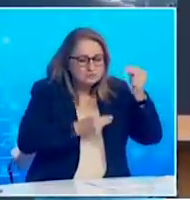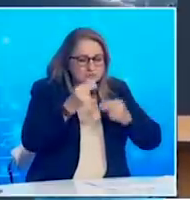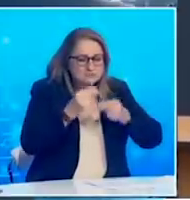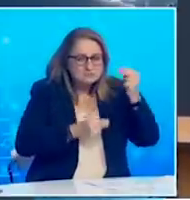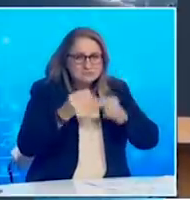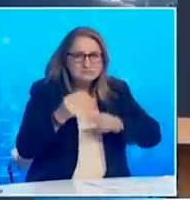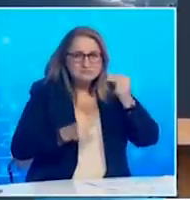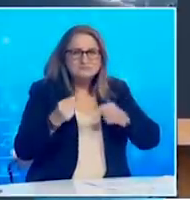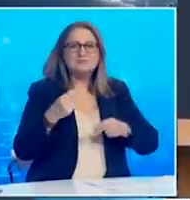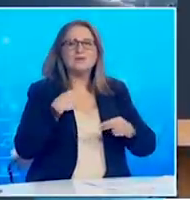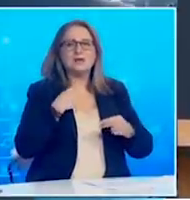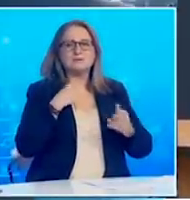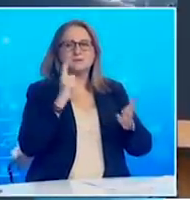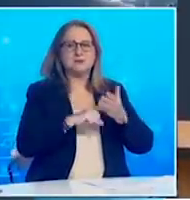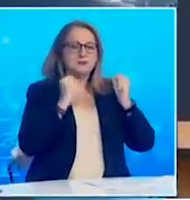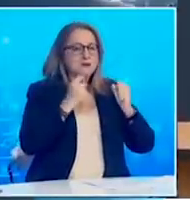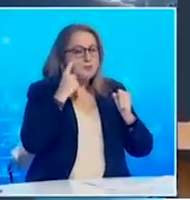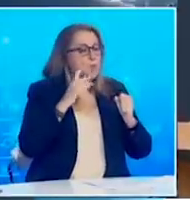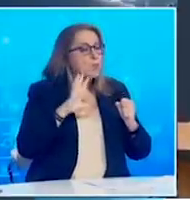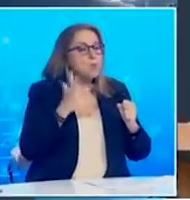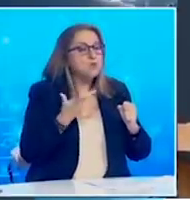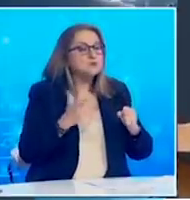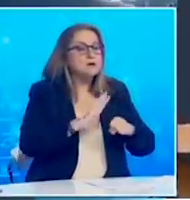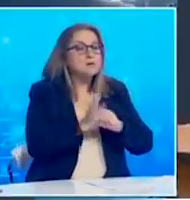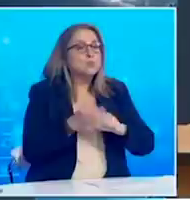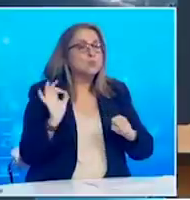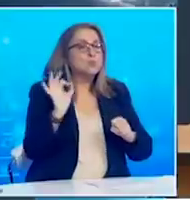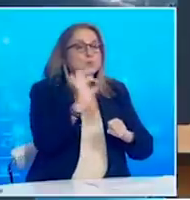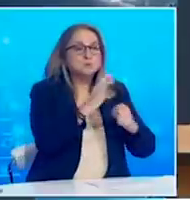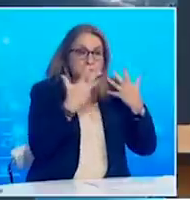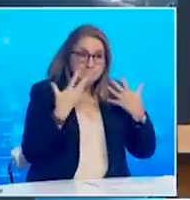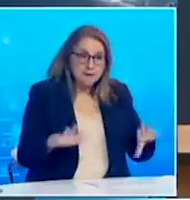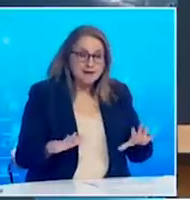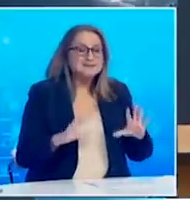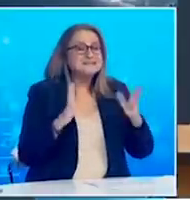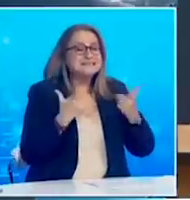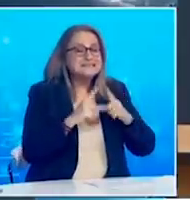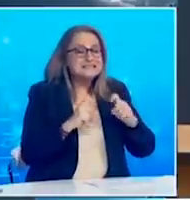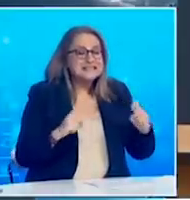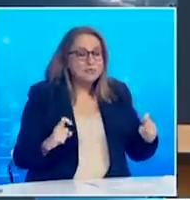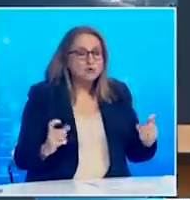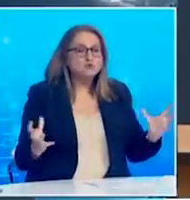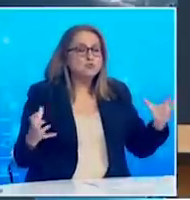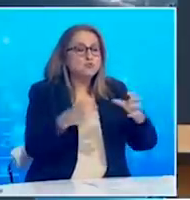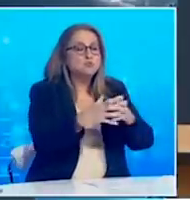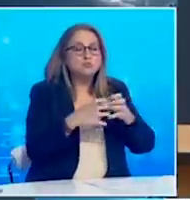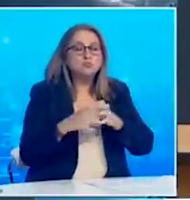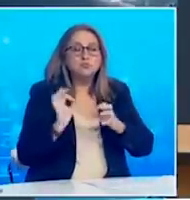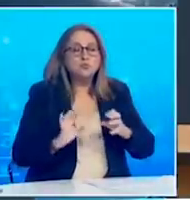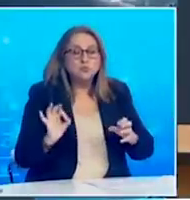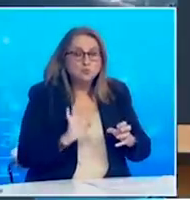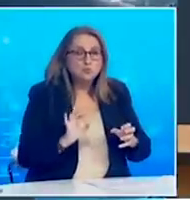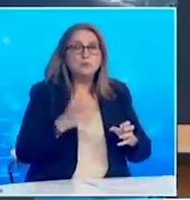να καθίσουμε να δούμε τον αριθμό των κρουσμάτων, τα ποιοτικά τους χαρακτηριστικά, τη συρροή τους, τις ηλικιακές